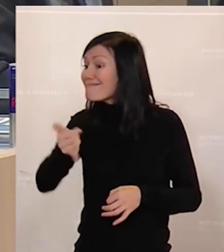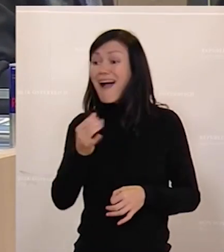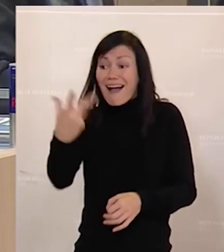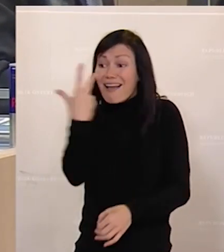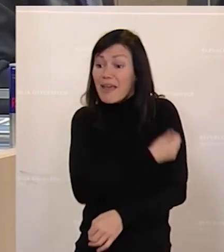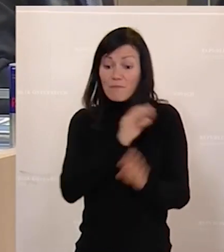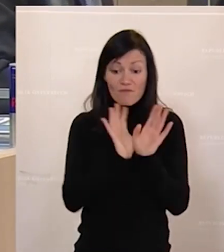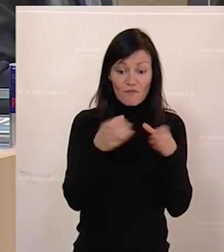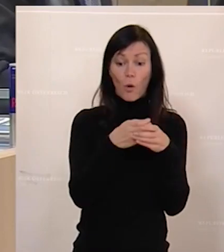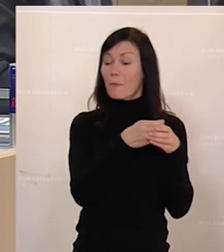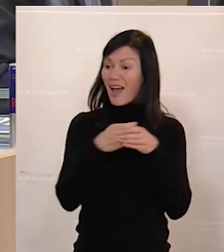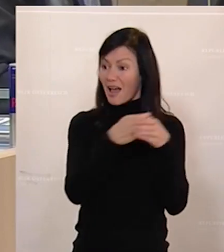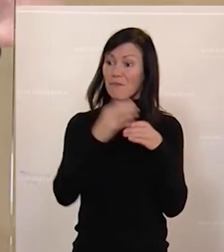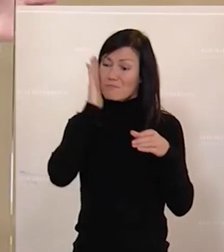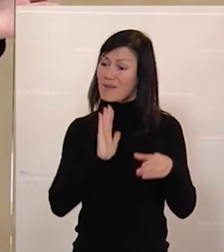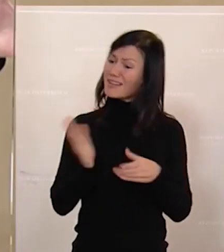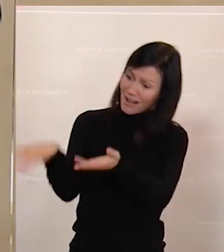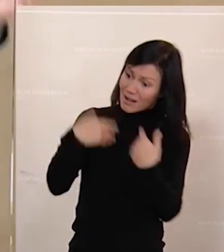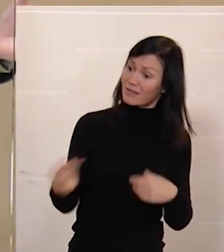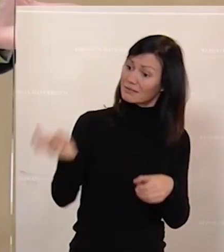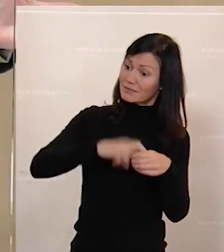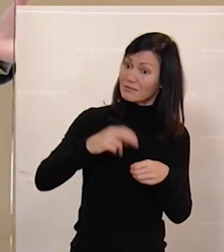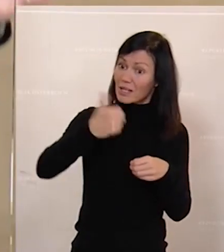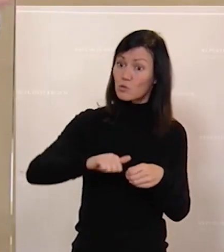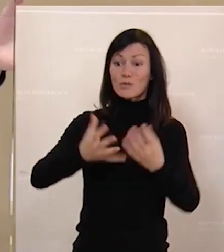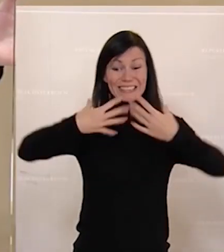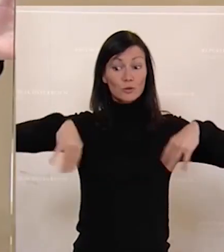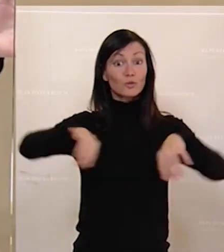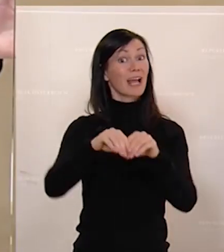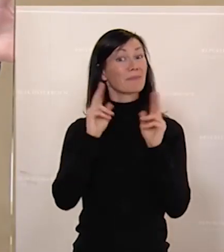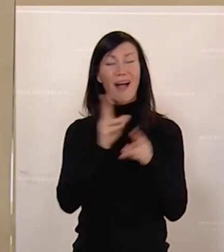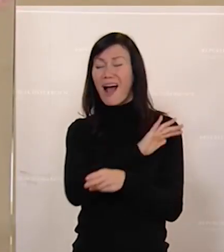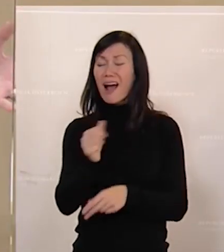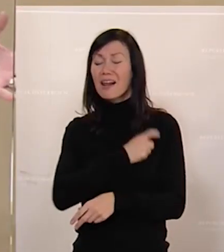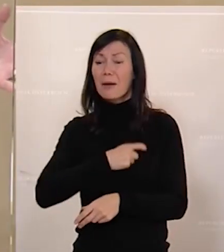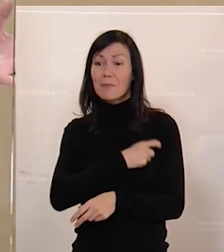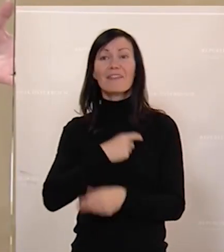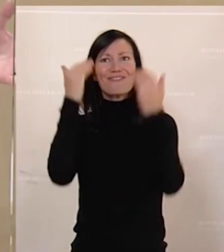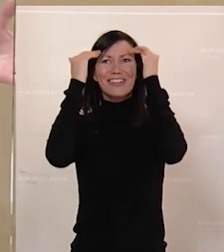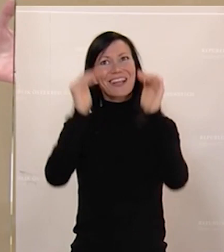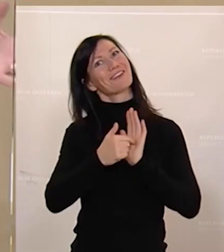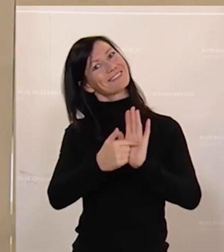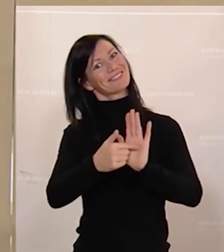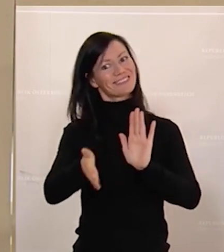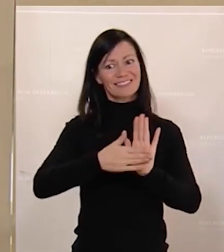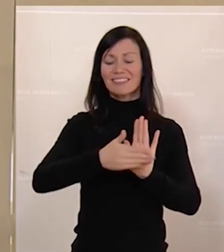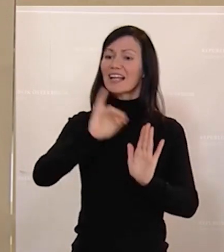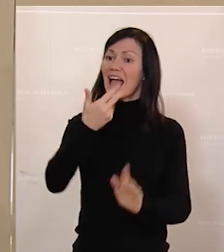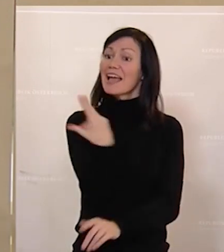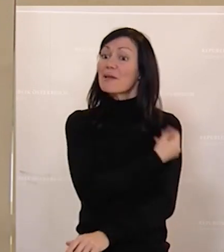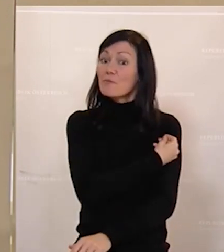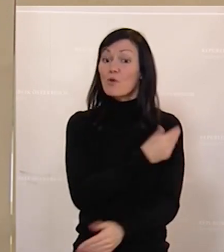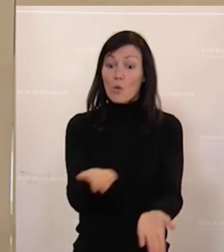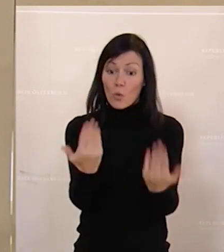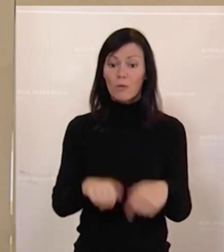an. Machen wir gemeinsam den Schritt aufzurufen und Vertrauen zu schaffen in Richtung Impfung. Sehr, sehr gerne. Denn eine Impfpflicht, die